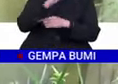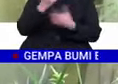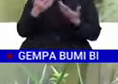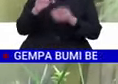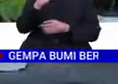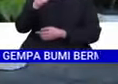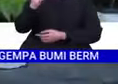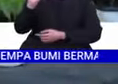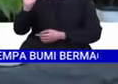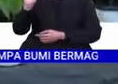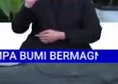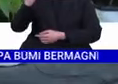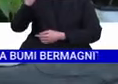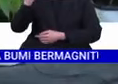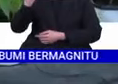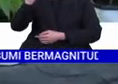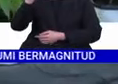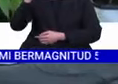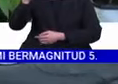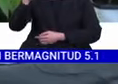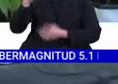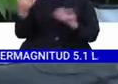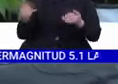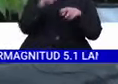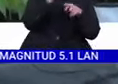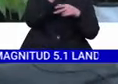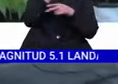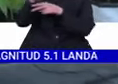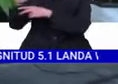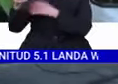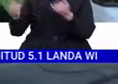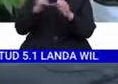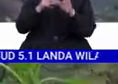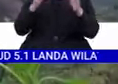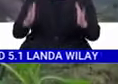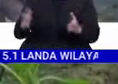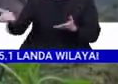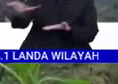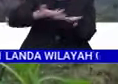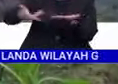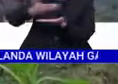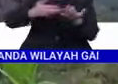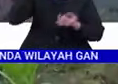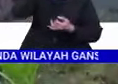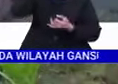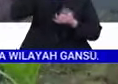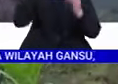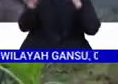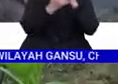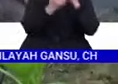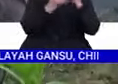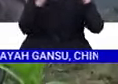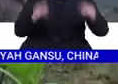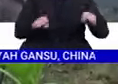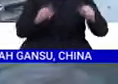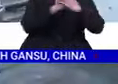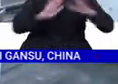Alamsyah sementara itu tinjauan mendapati para peserta berpendapat teknologi tersebut demam